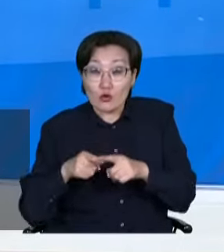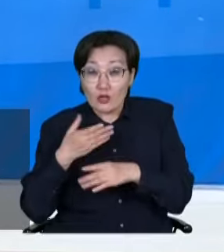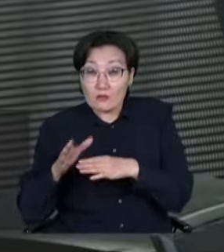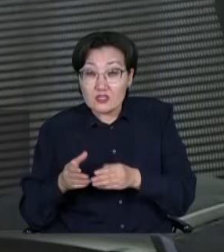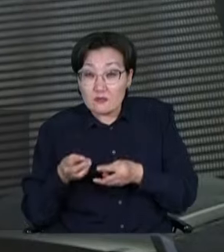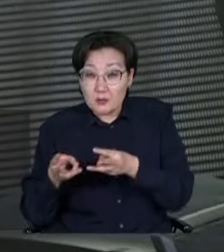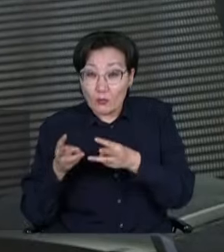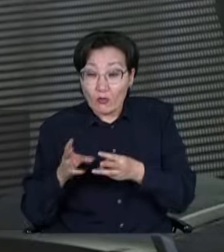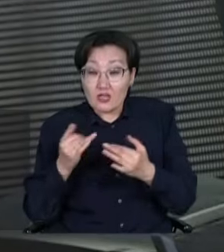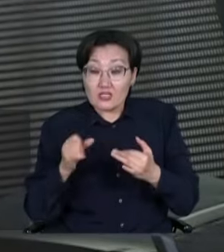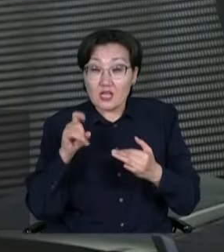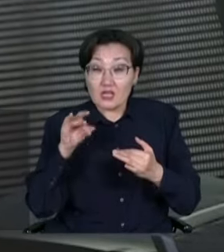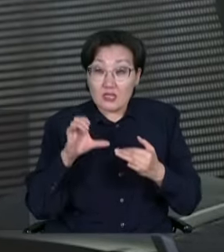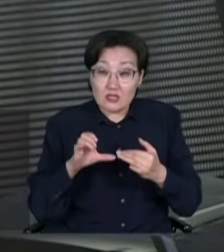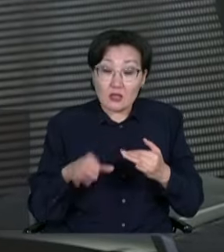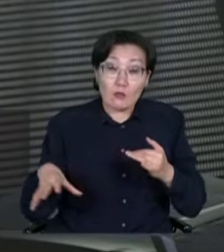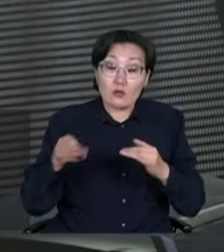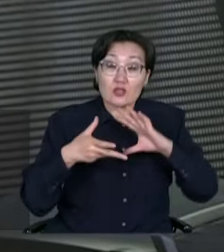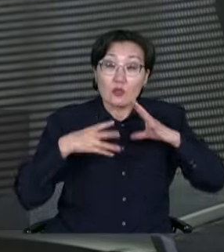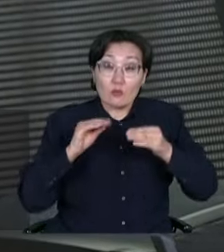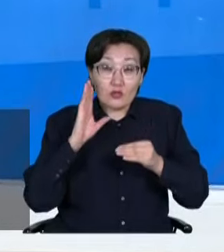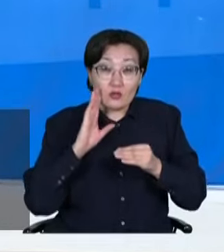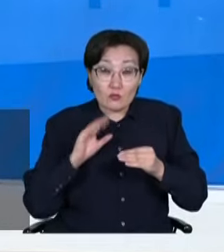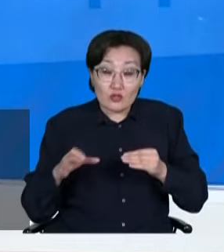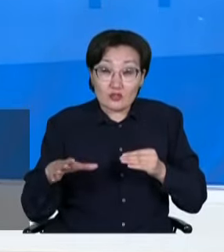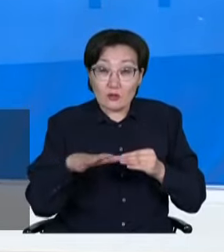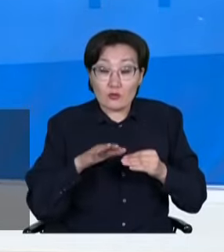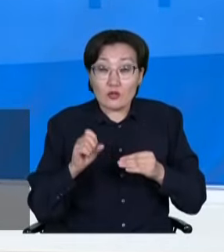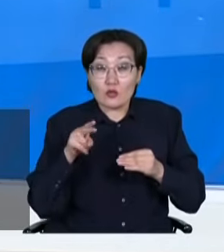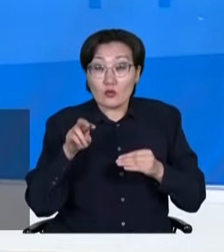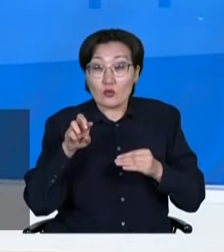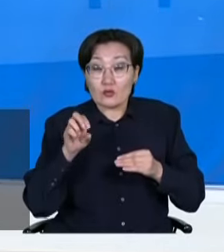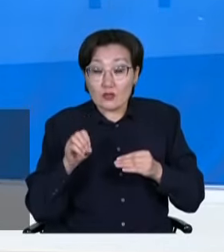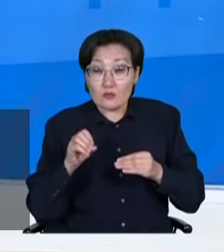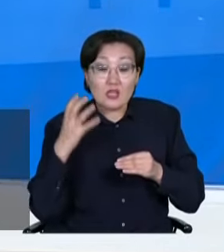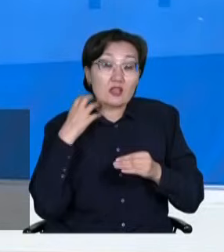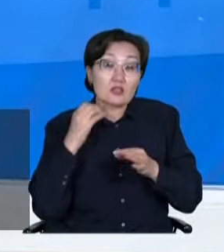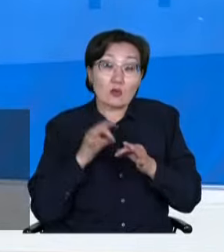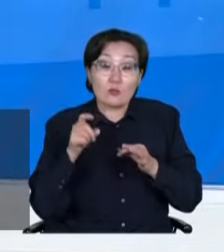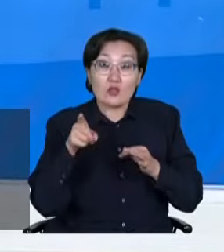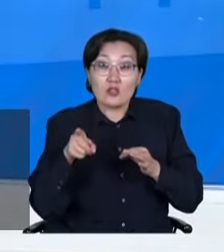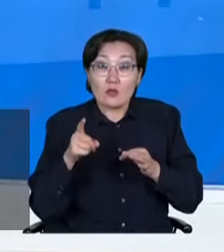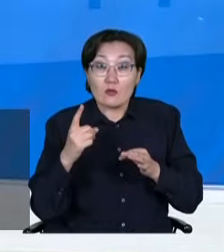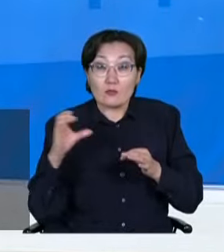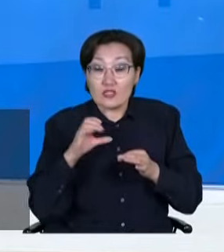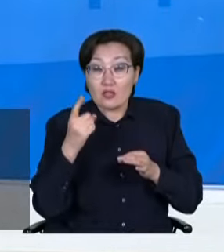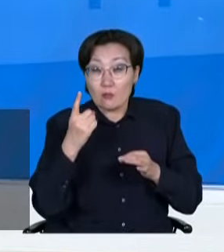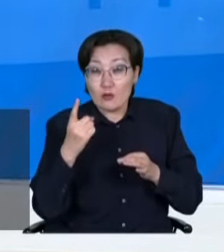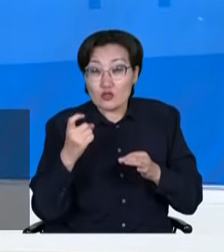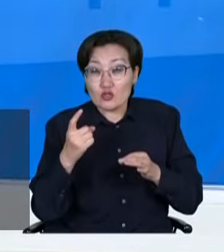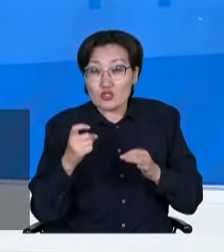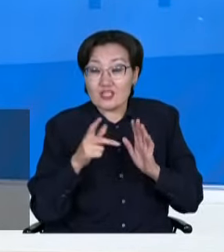Қазіргі таңда арыс пен барлық қосқан суды қосқанда Көктөбе су бекетіне, яғни Қызылорда облысына 100 секундына 180 текше метр